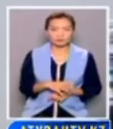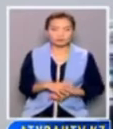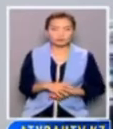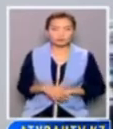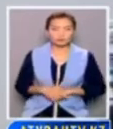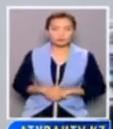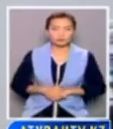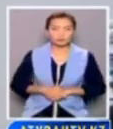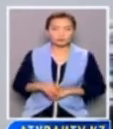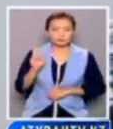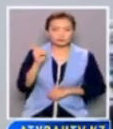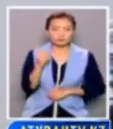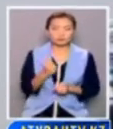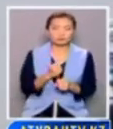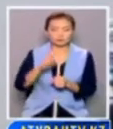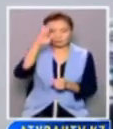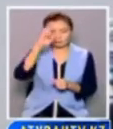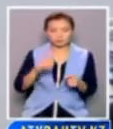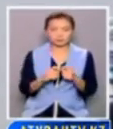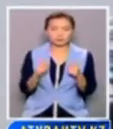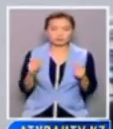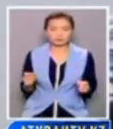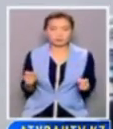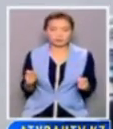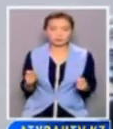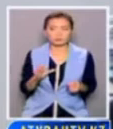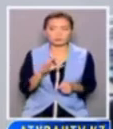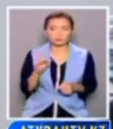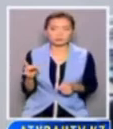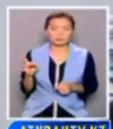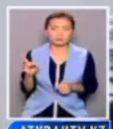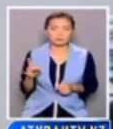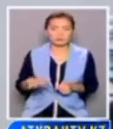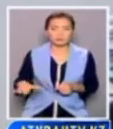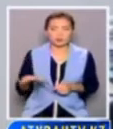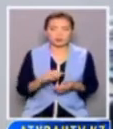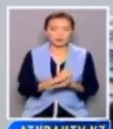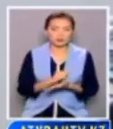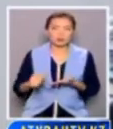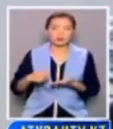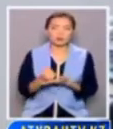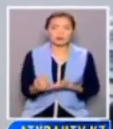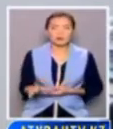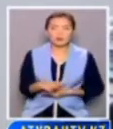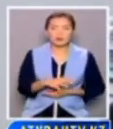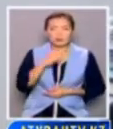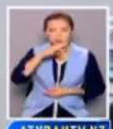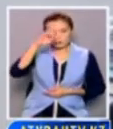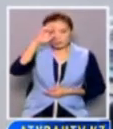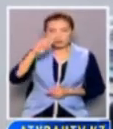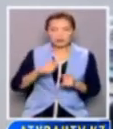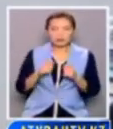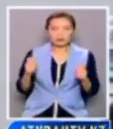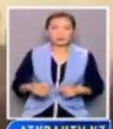сол кездегі отарлаушы мемлекет кеңестер одағының құжаты менен қазақ автономиясы